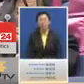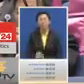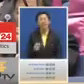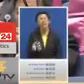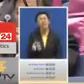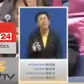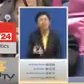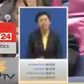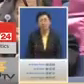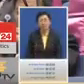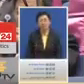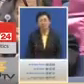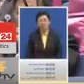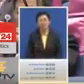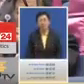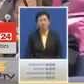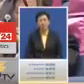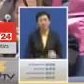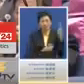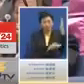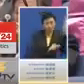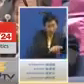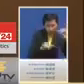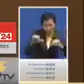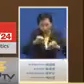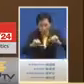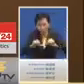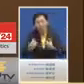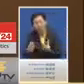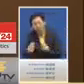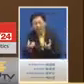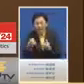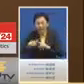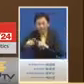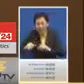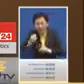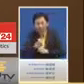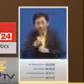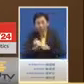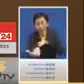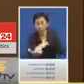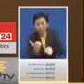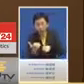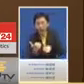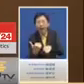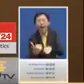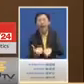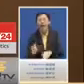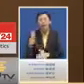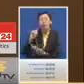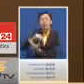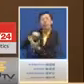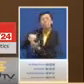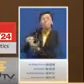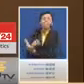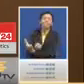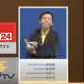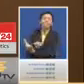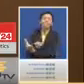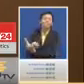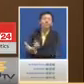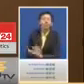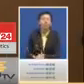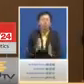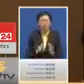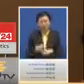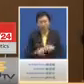ครับพาราซอยคิดว่าจะช่วยชาวสวนยางในที่สุดก็ไปตกกับพ่อค้าใหญ่3รายแล้วชาวบ้านจะ